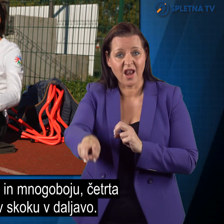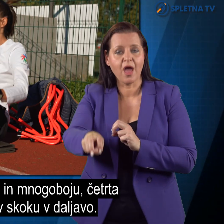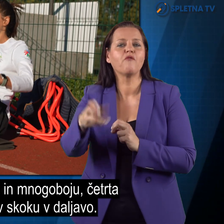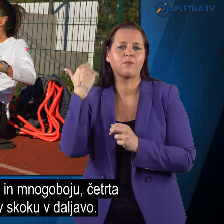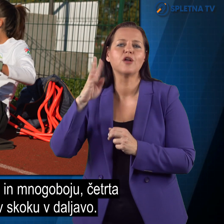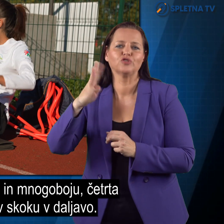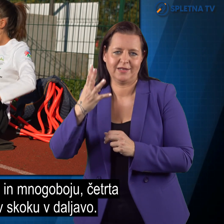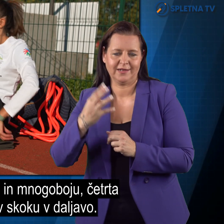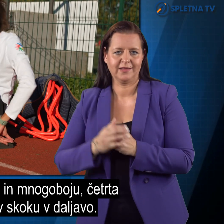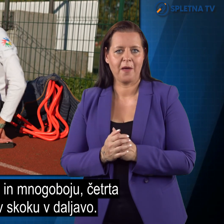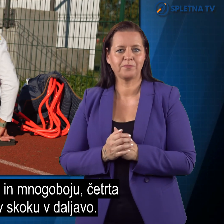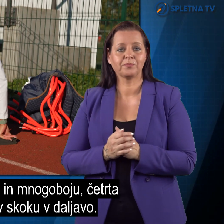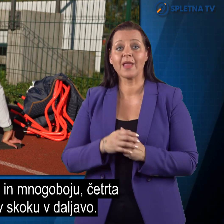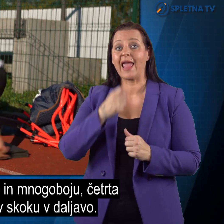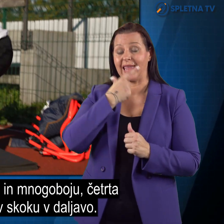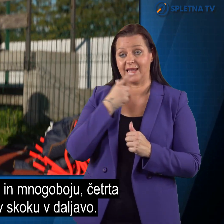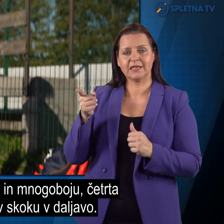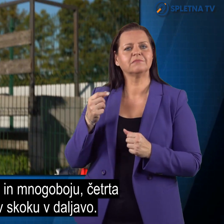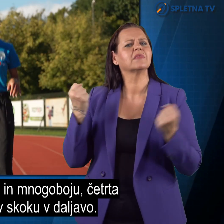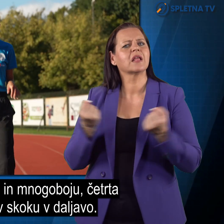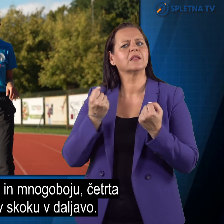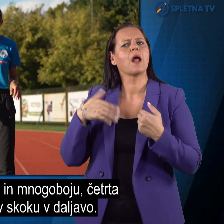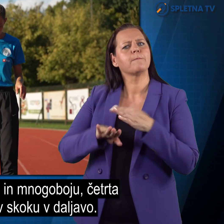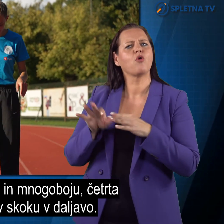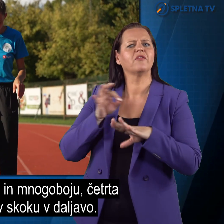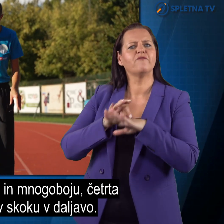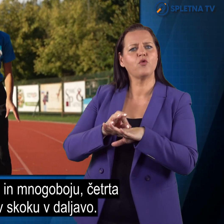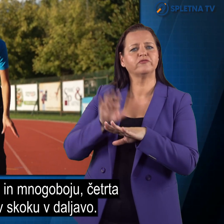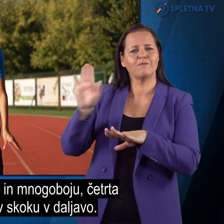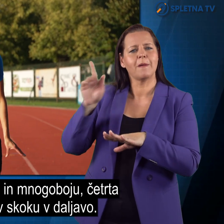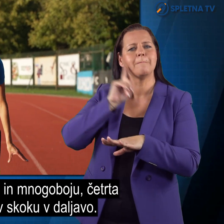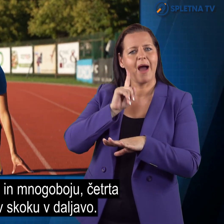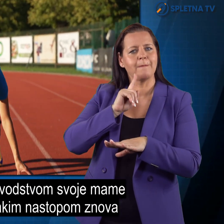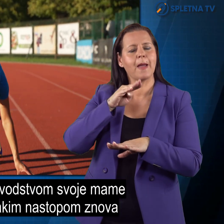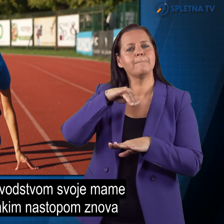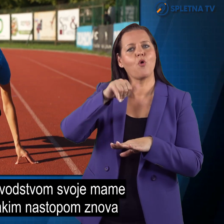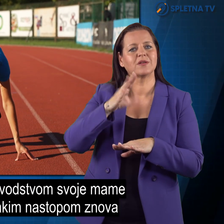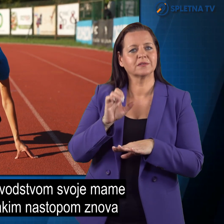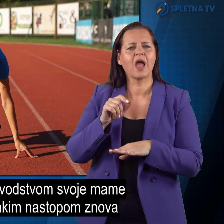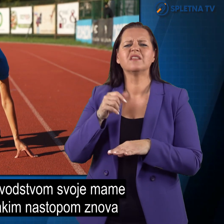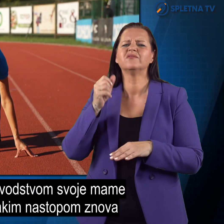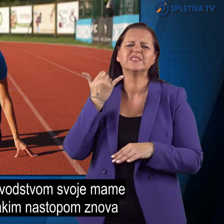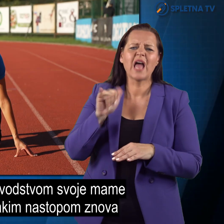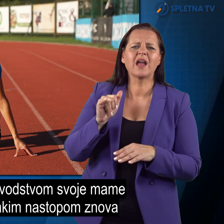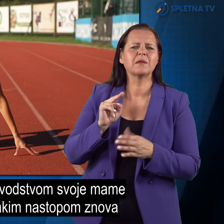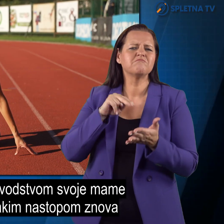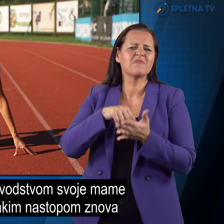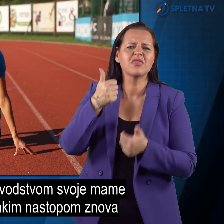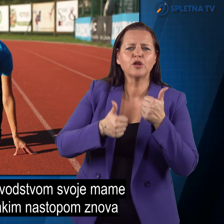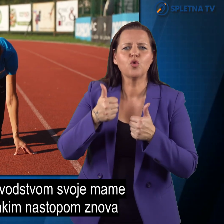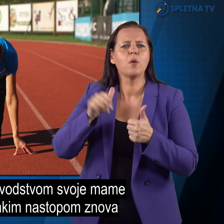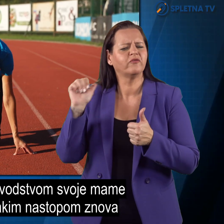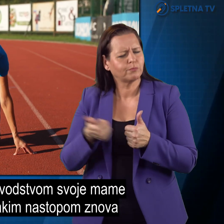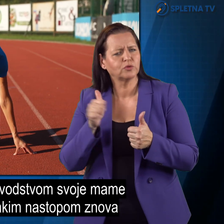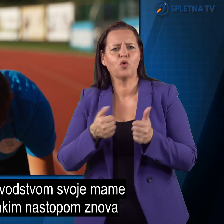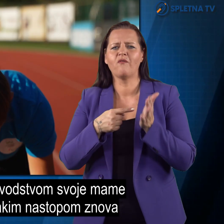mnogoboju, 4. pa je bila v skoku v daljavo. Iris trenira pod vodstvom svoje mame Mojce in